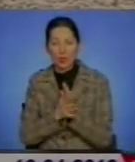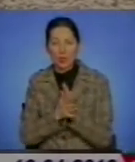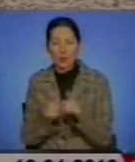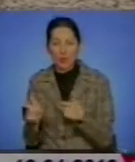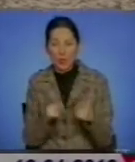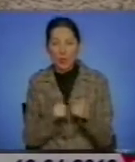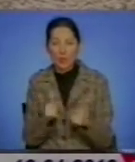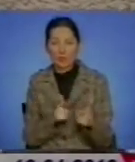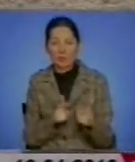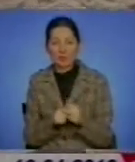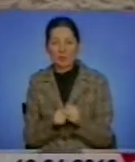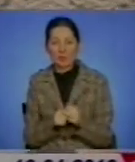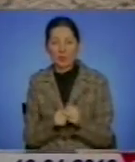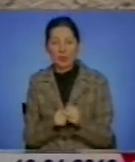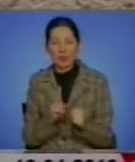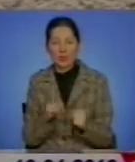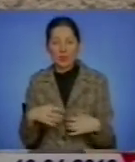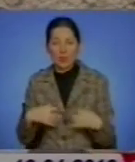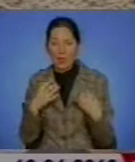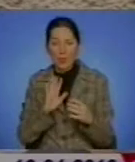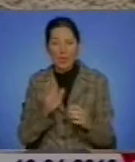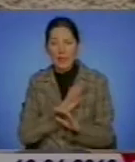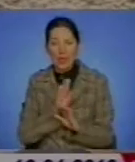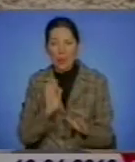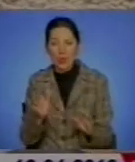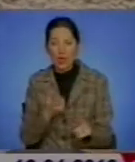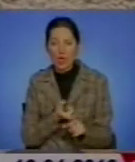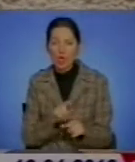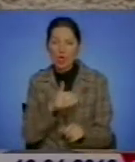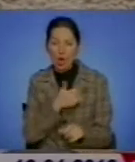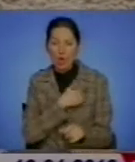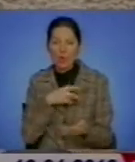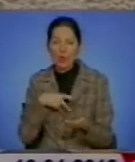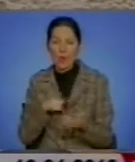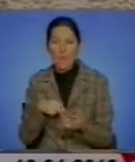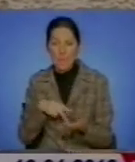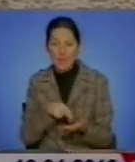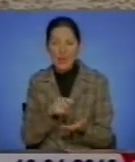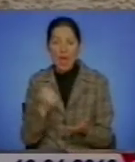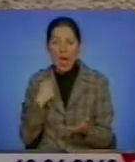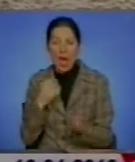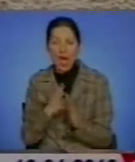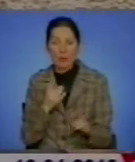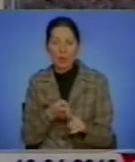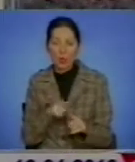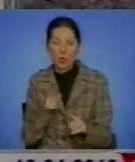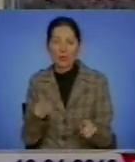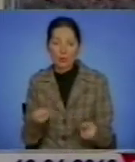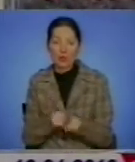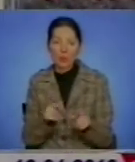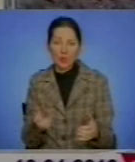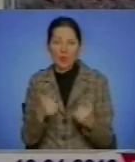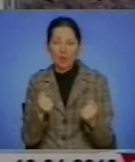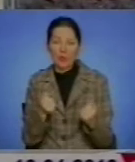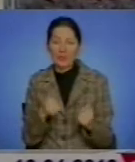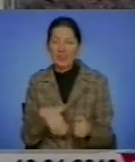якісь страхи були чи ні? Ні, страхів не було. Він дуже хотів піти в армію, я йому в цьому підтримувала. Але таки не